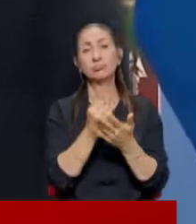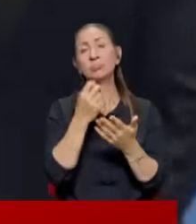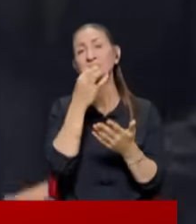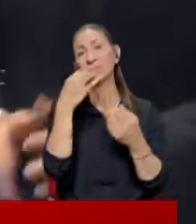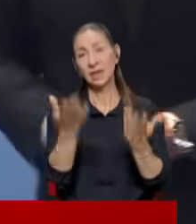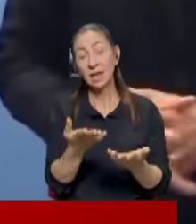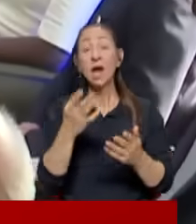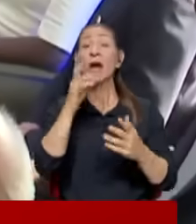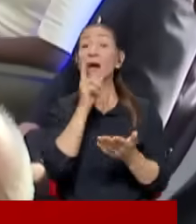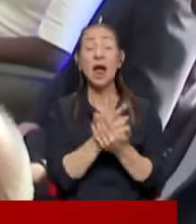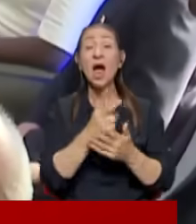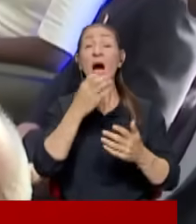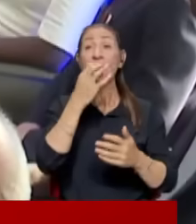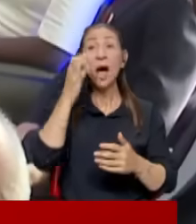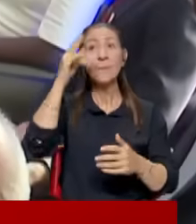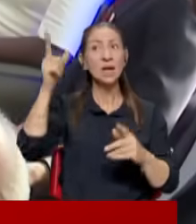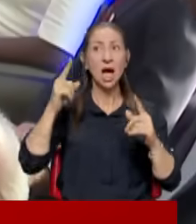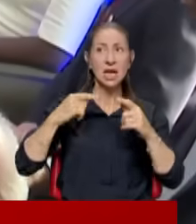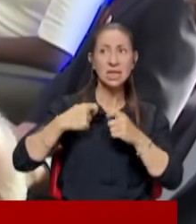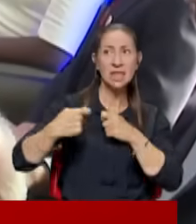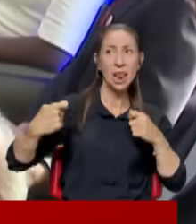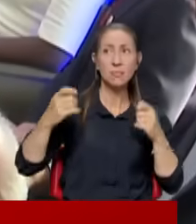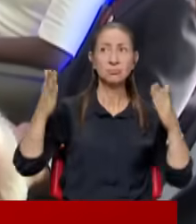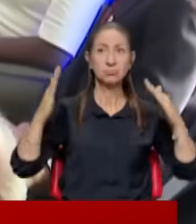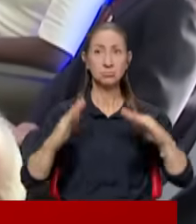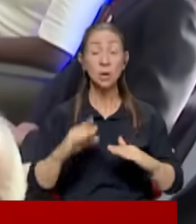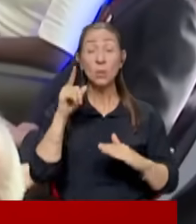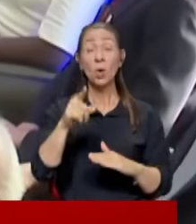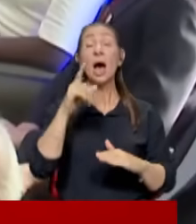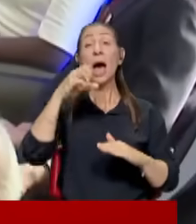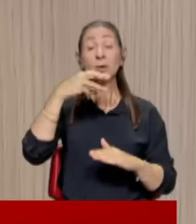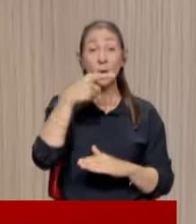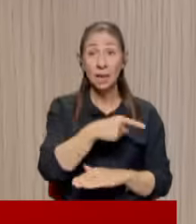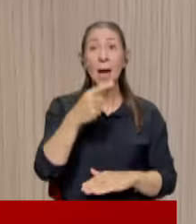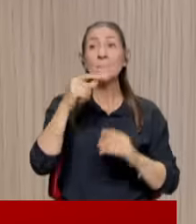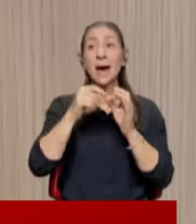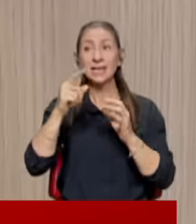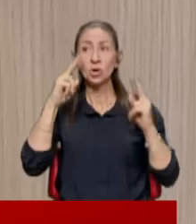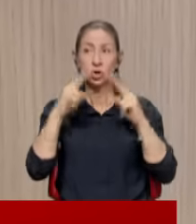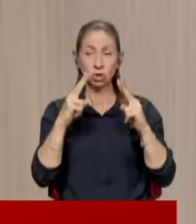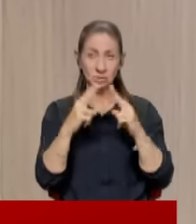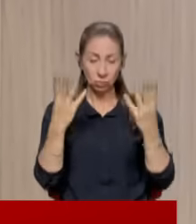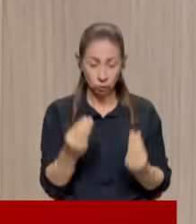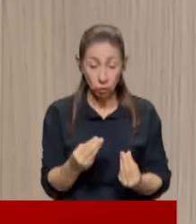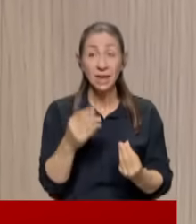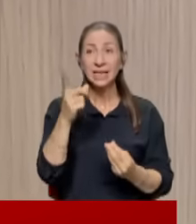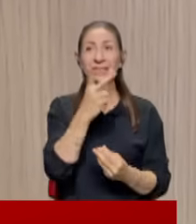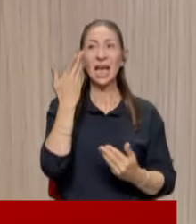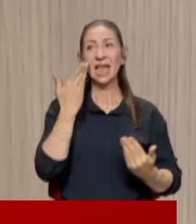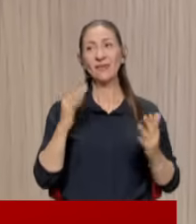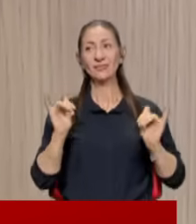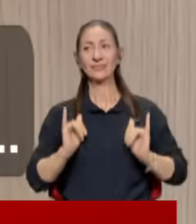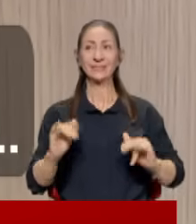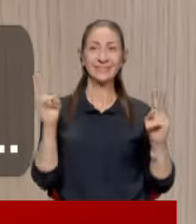Karar Ankara-Washington arasında gerilimi azalttı. Bu Erdoğan-Biden görüşmesine de yansıdı. İki liderin de keyfi